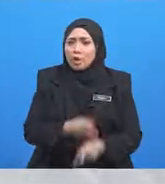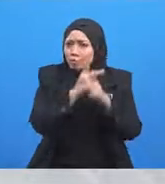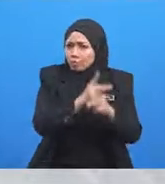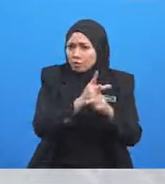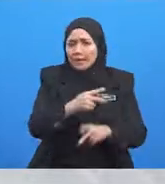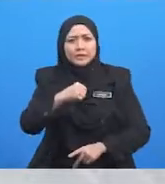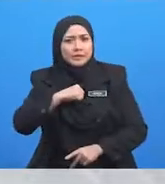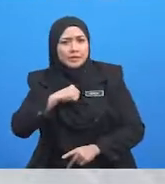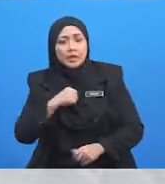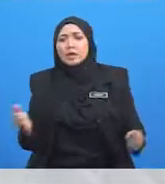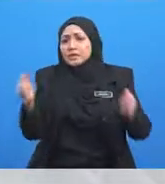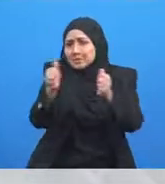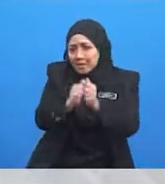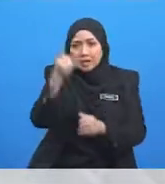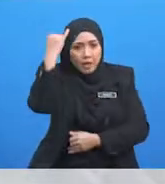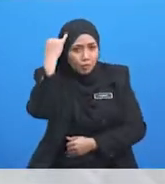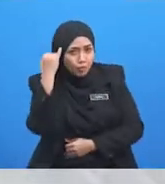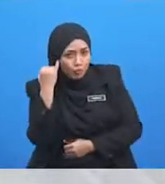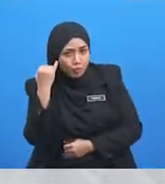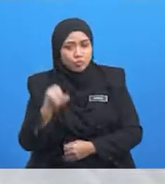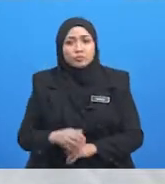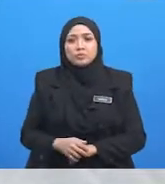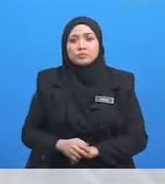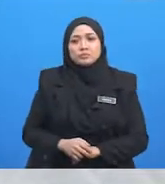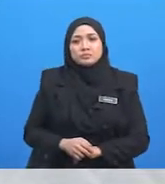Kukuhkan diri dengan ilmu.